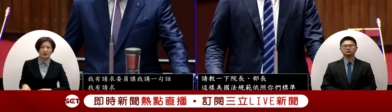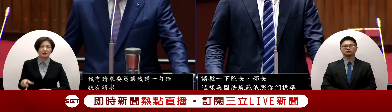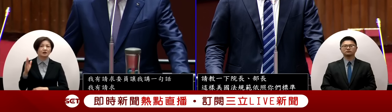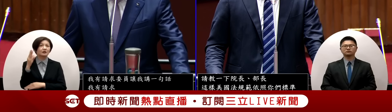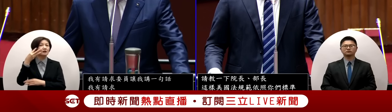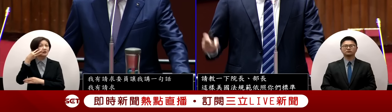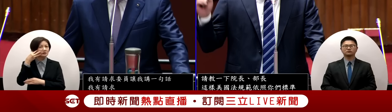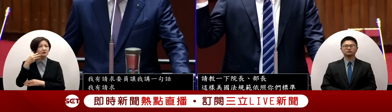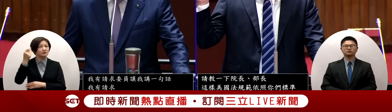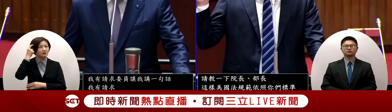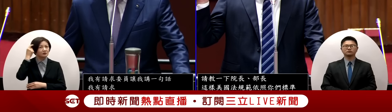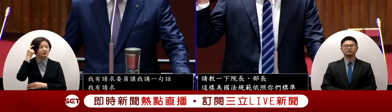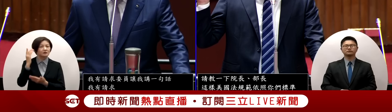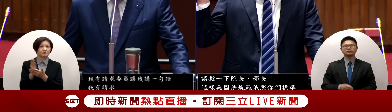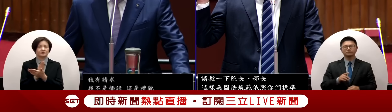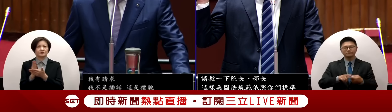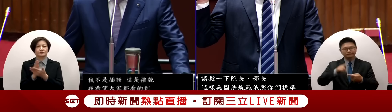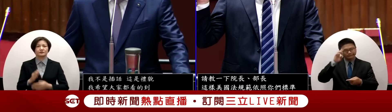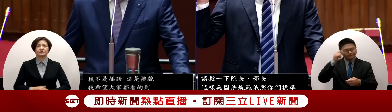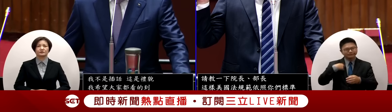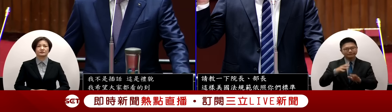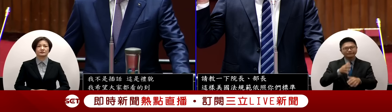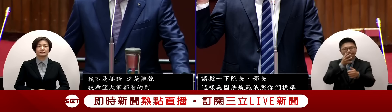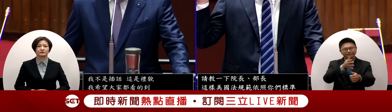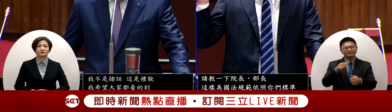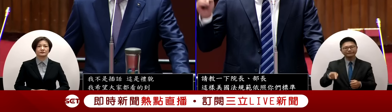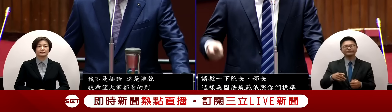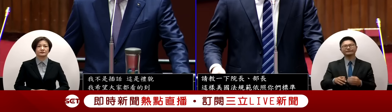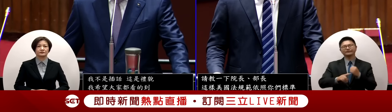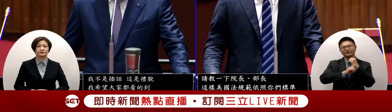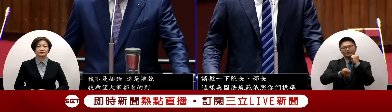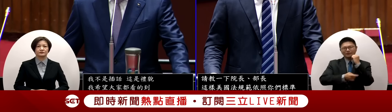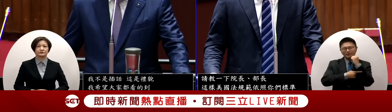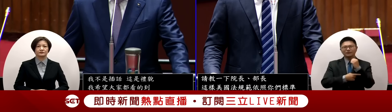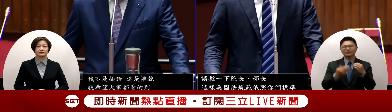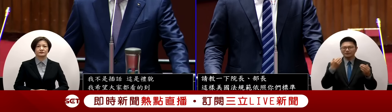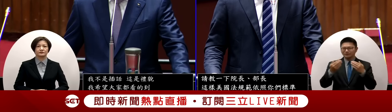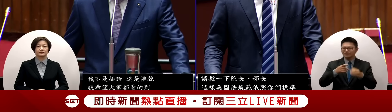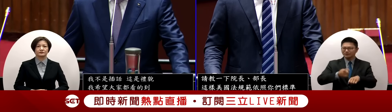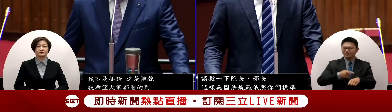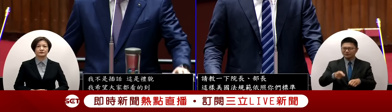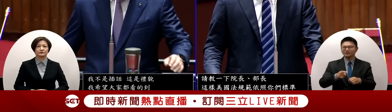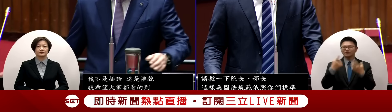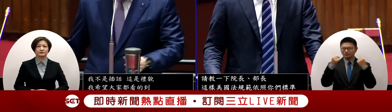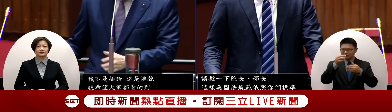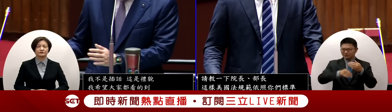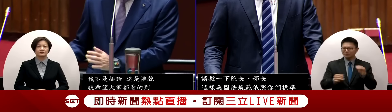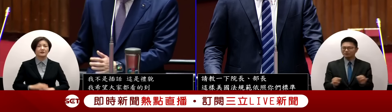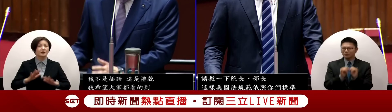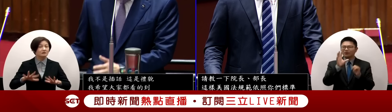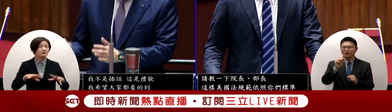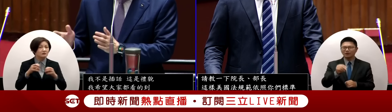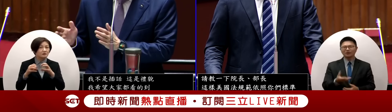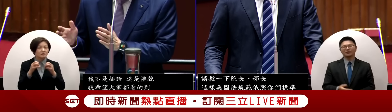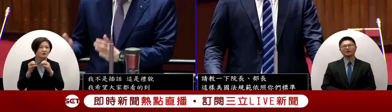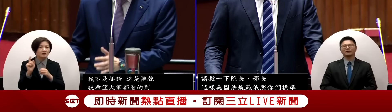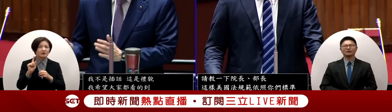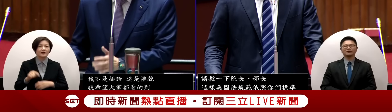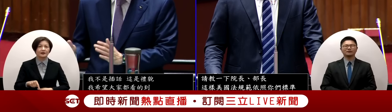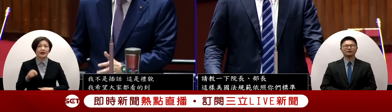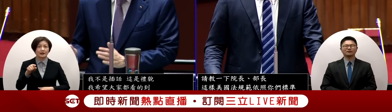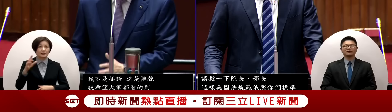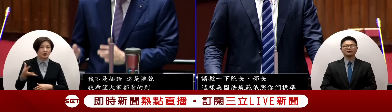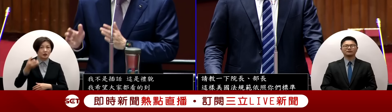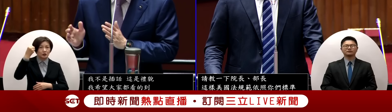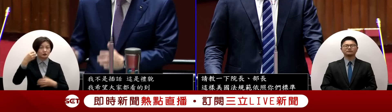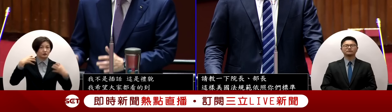治自杀。 对不起，我现在在请教你，这个有没有违反法律明确性原则？请你针对问题回答。请。 我们现在在讨论的是你的职权行